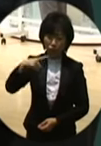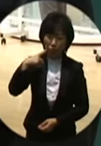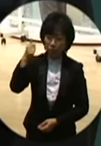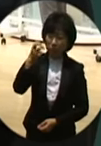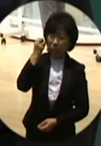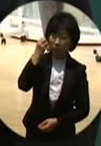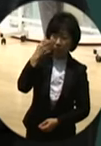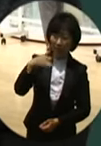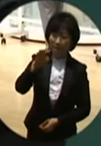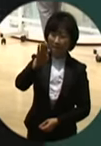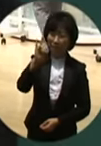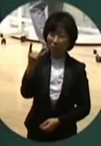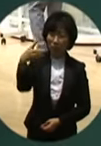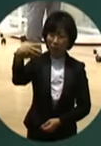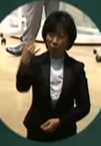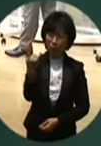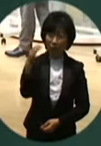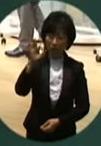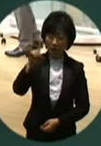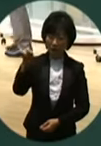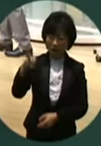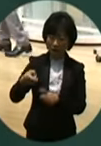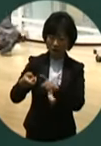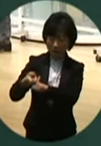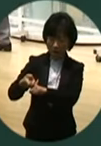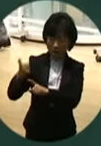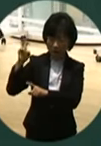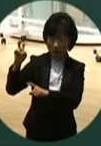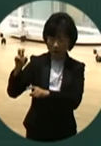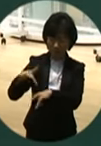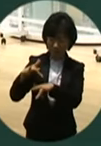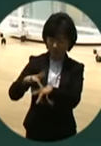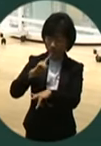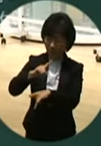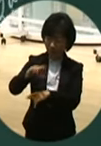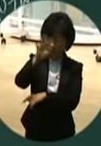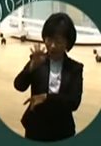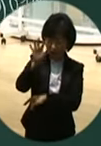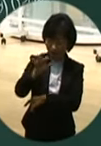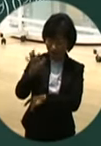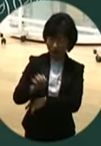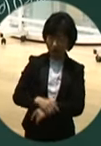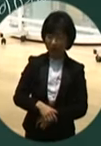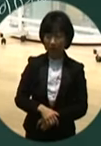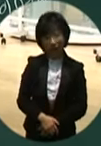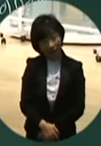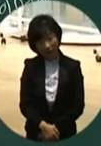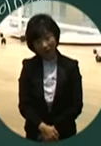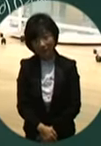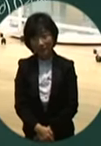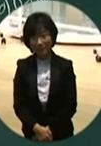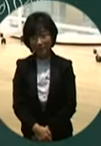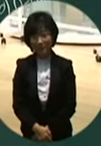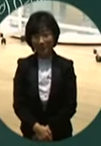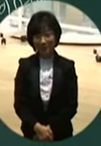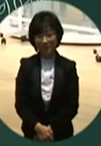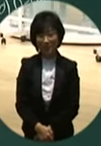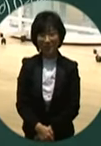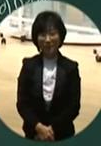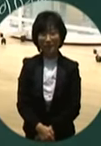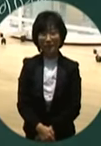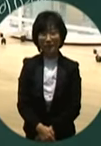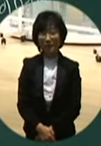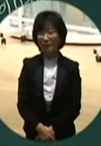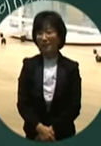보니까. A lot of people say, "Oh, maybe Pastor Yu belongs to this organization called Berea because he always talks about the devil." 그 성경에